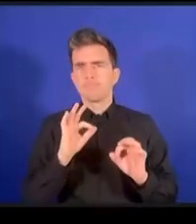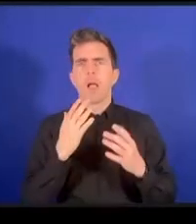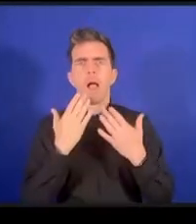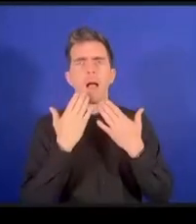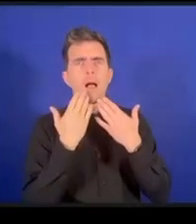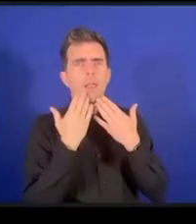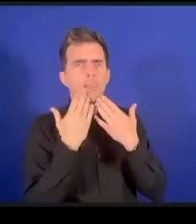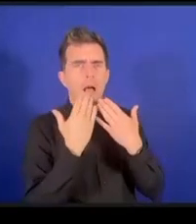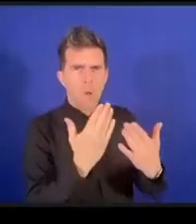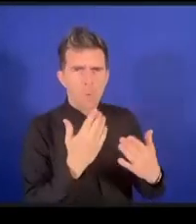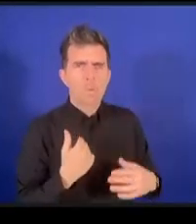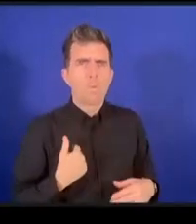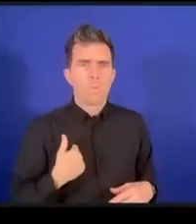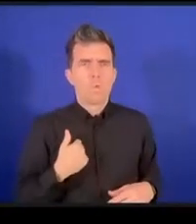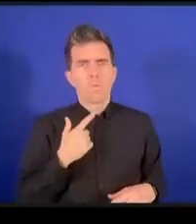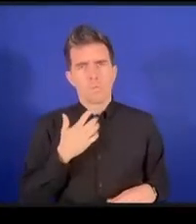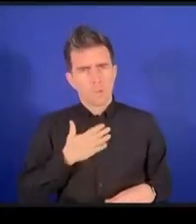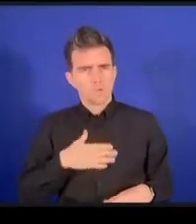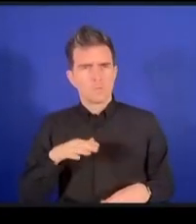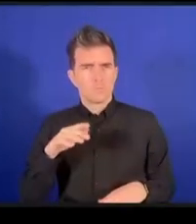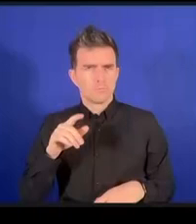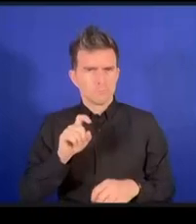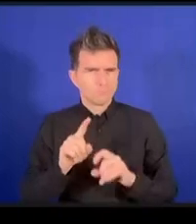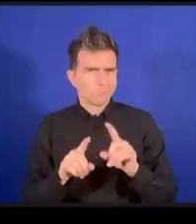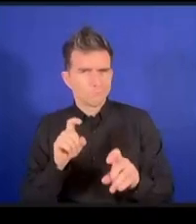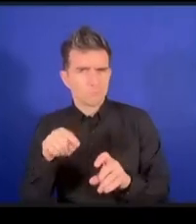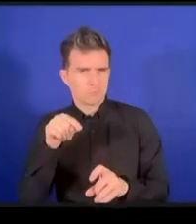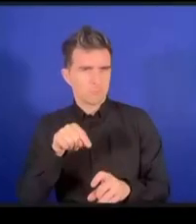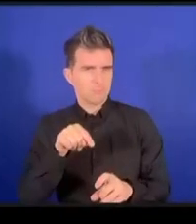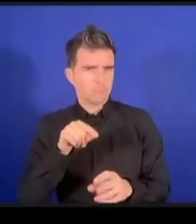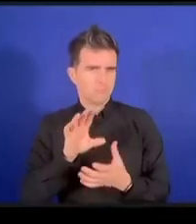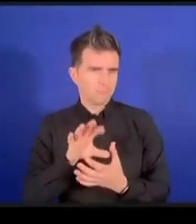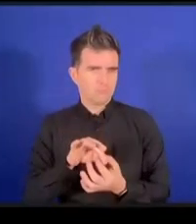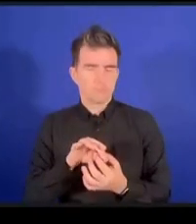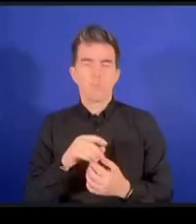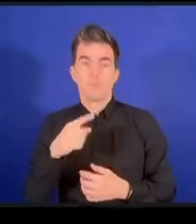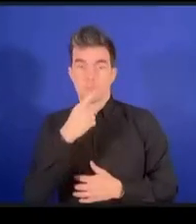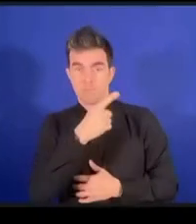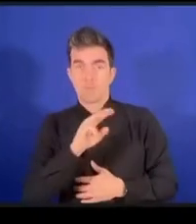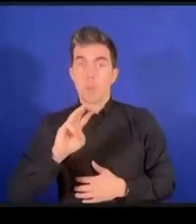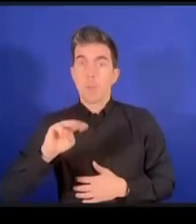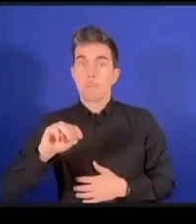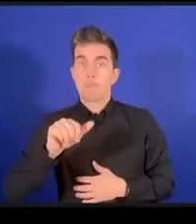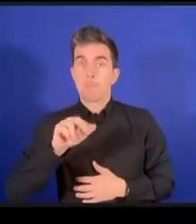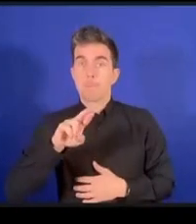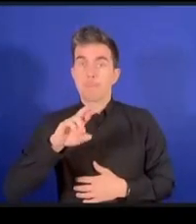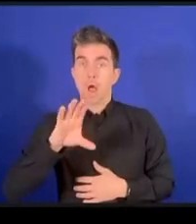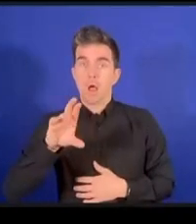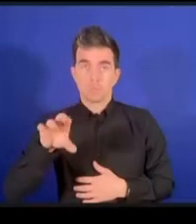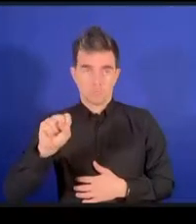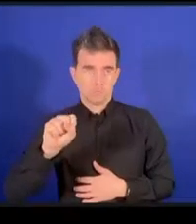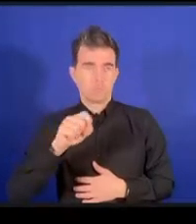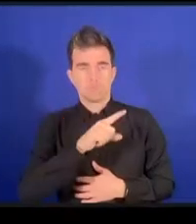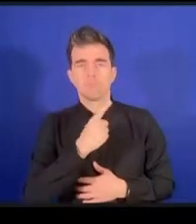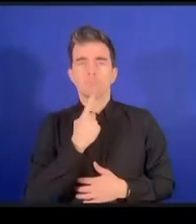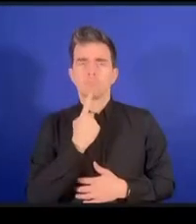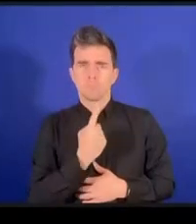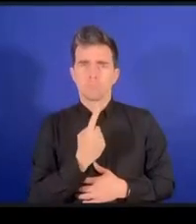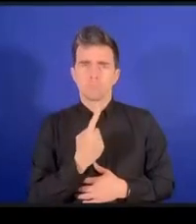немного от этого вопроса Маркус Совершенно верно сказал что